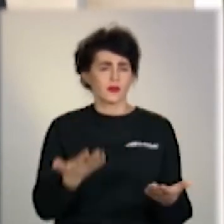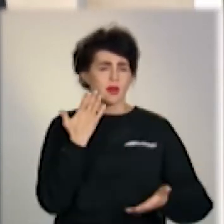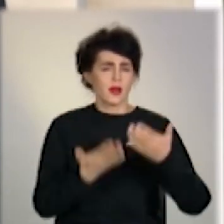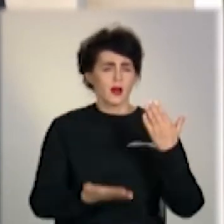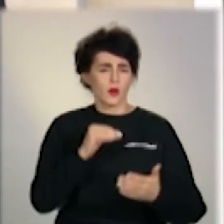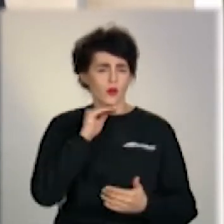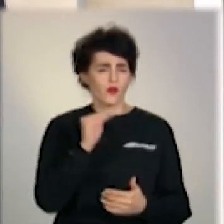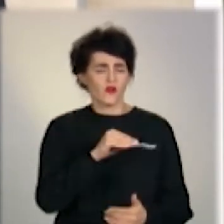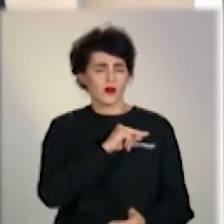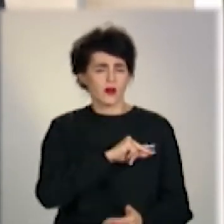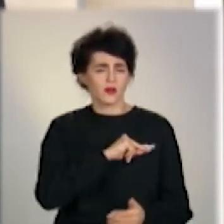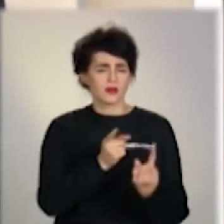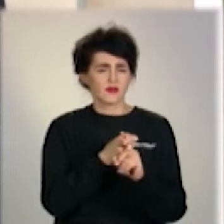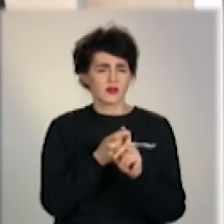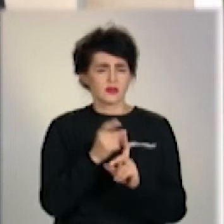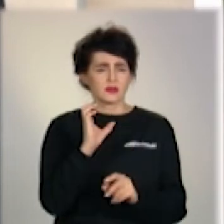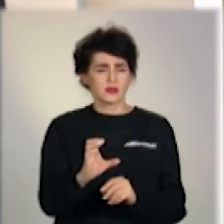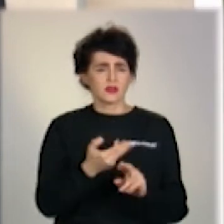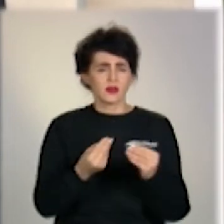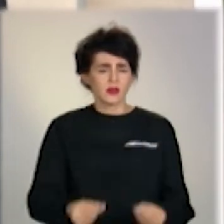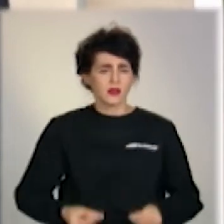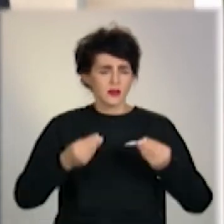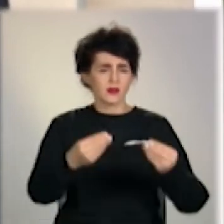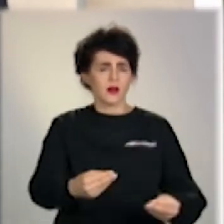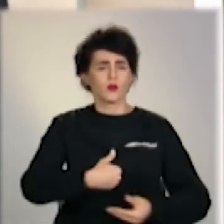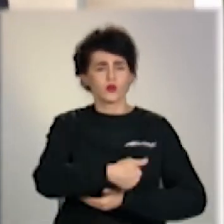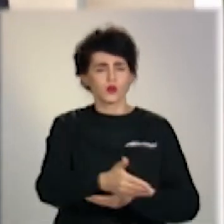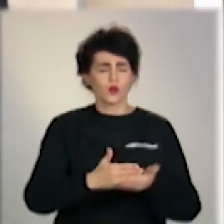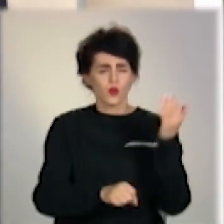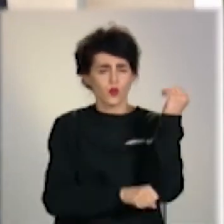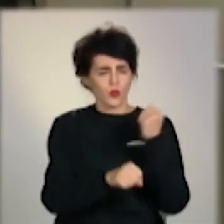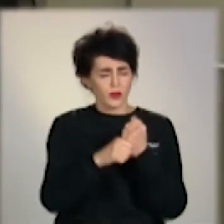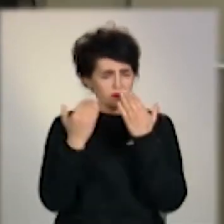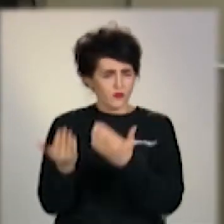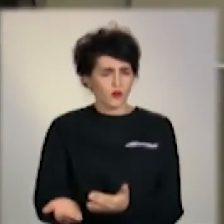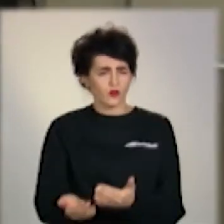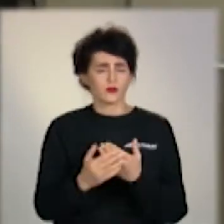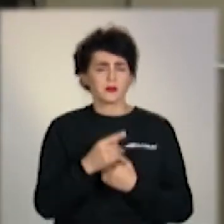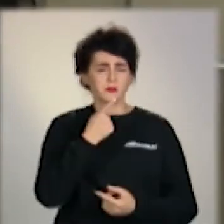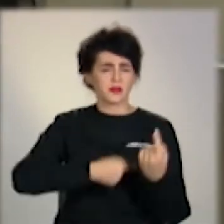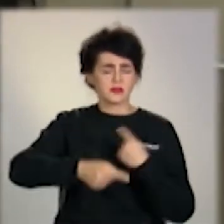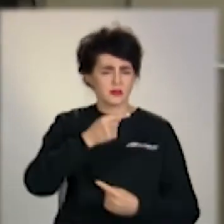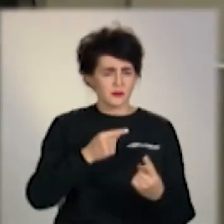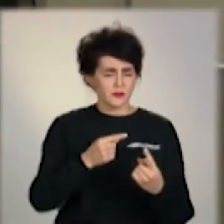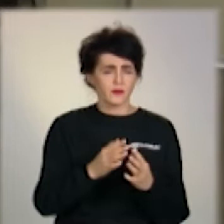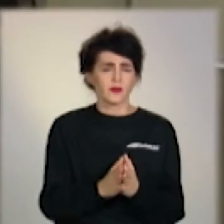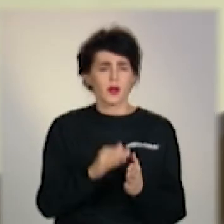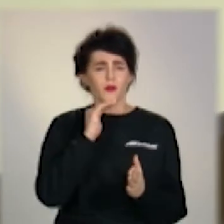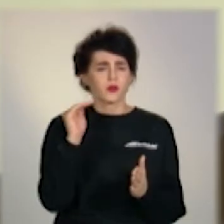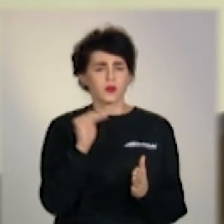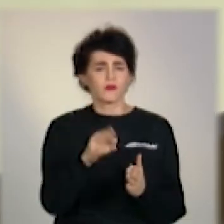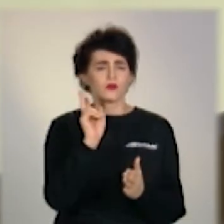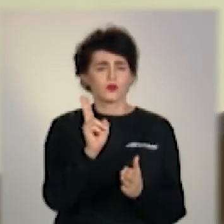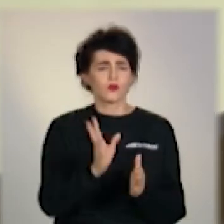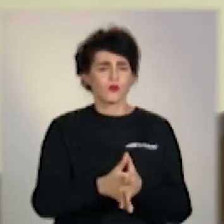там, пов'язану з якимось наданням послуг в сфері комунального бізнесу. Фахівці, які